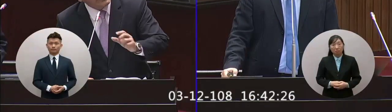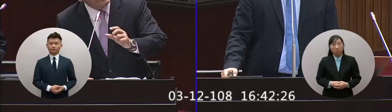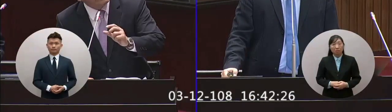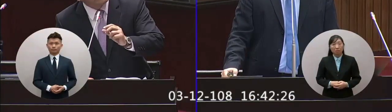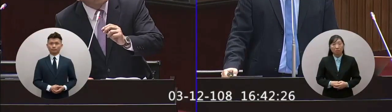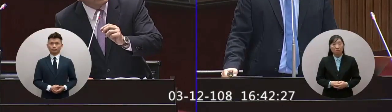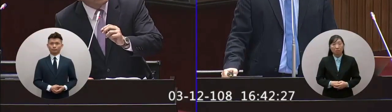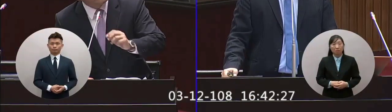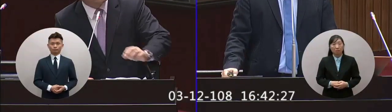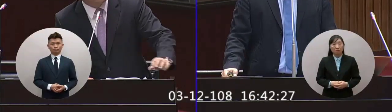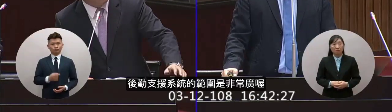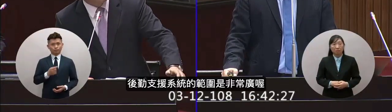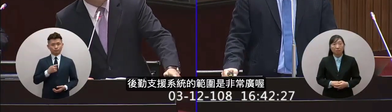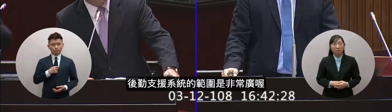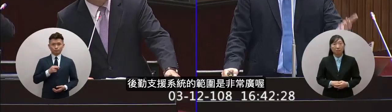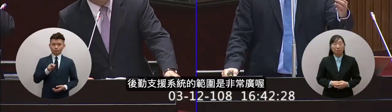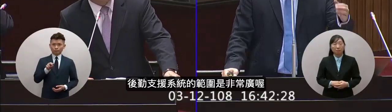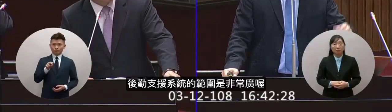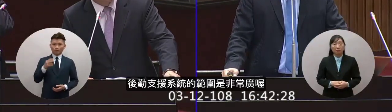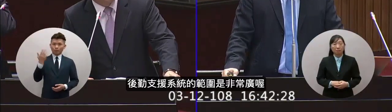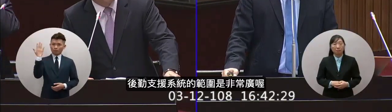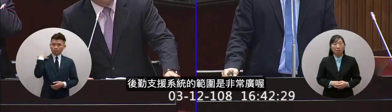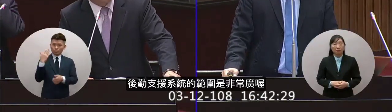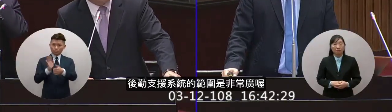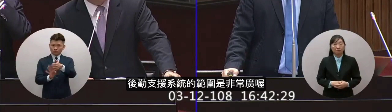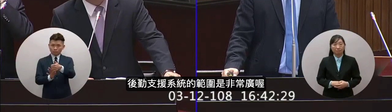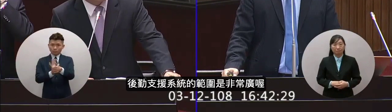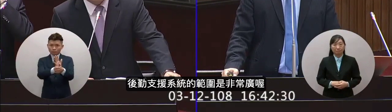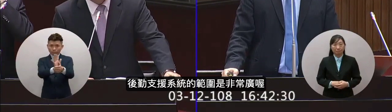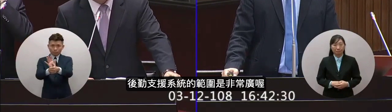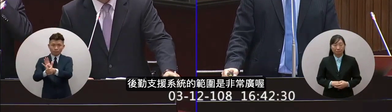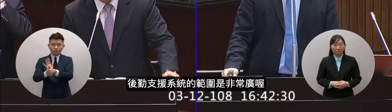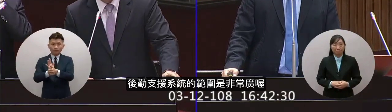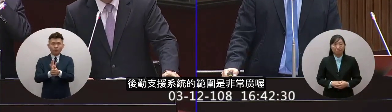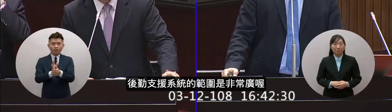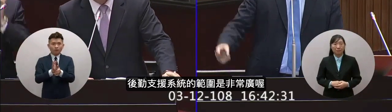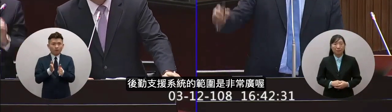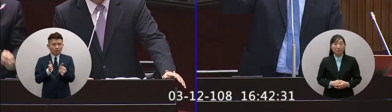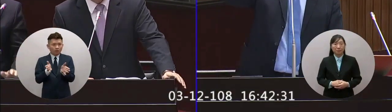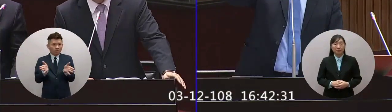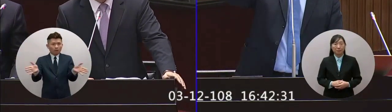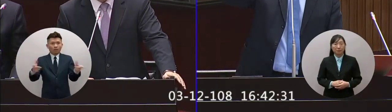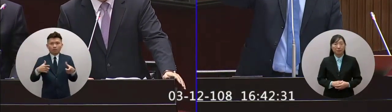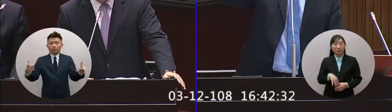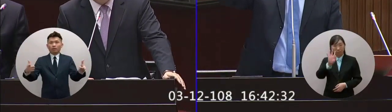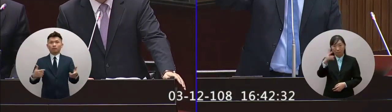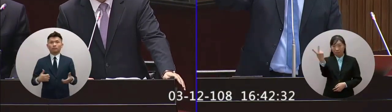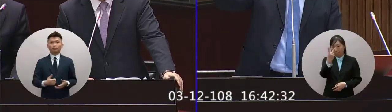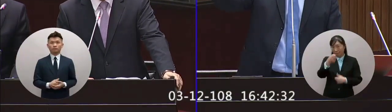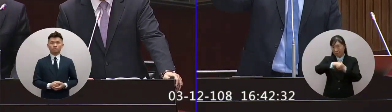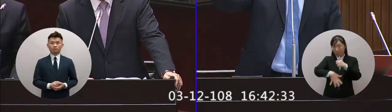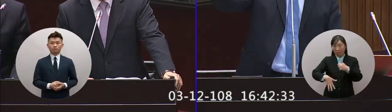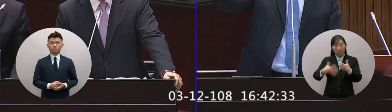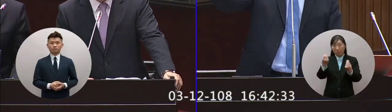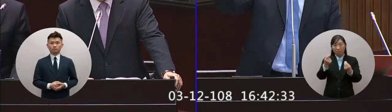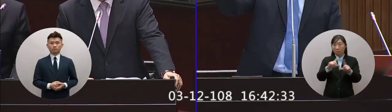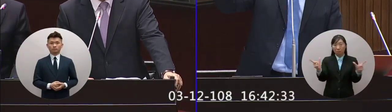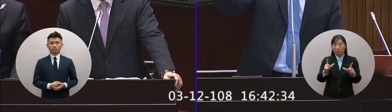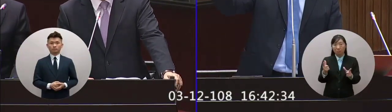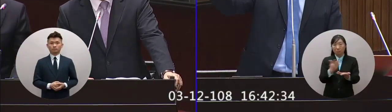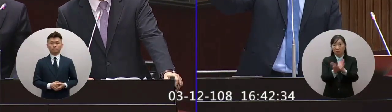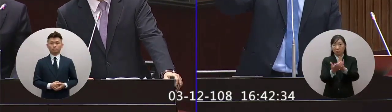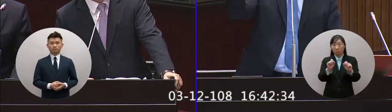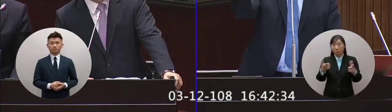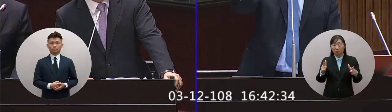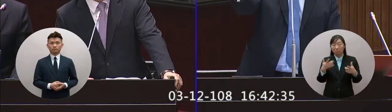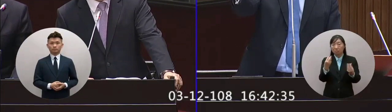我想这个后勤资源系统的范围是非常广哦， 两个系统而已啊，没有很广啊。那这